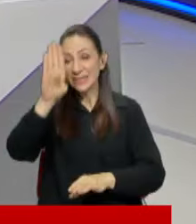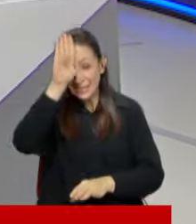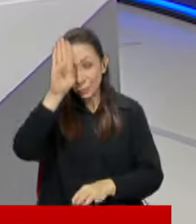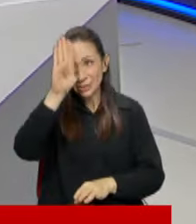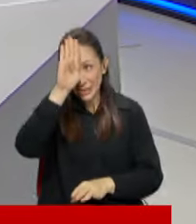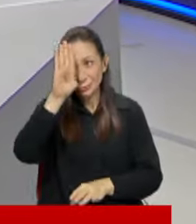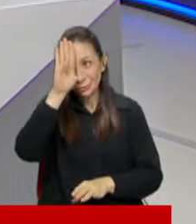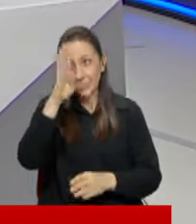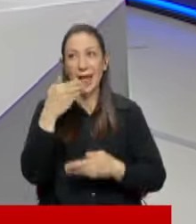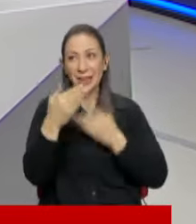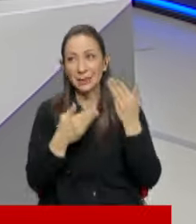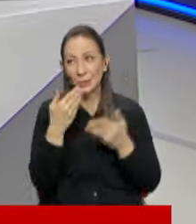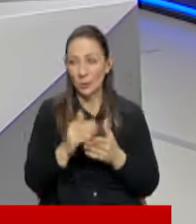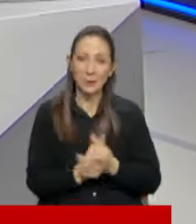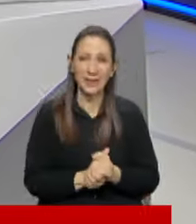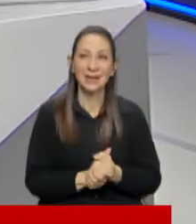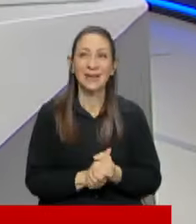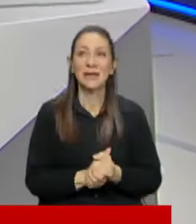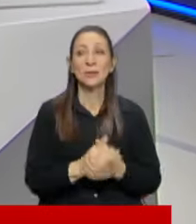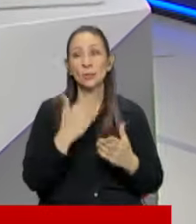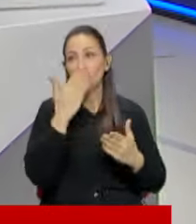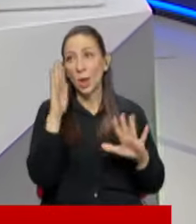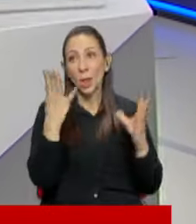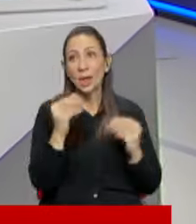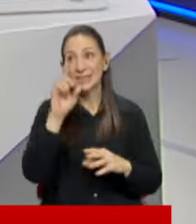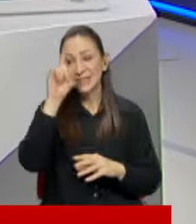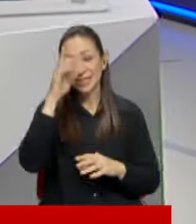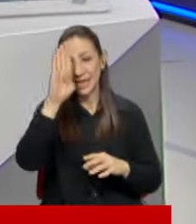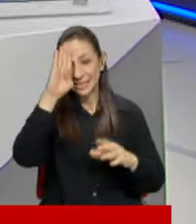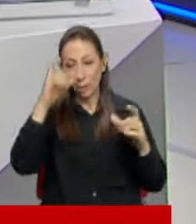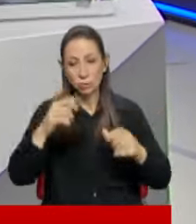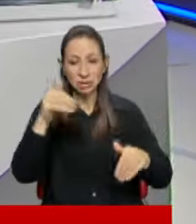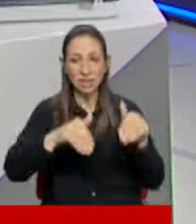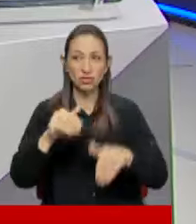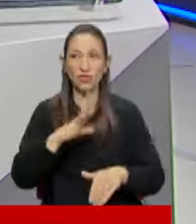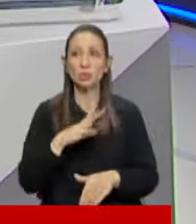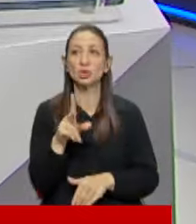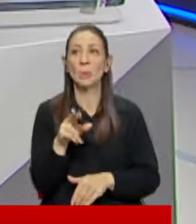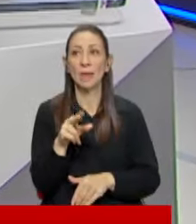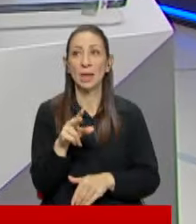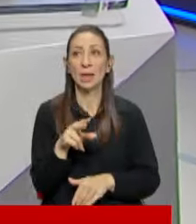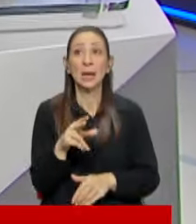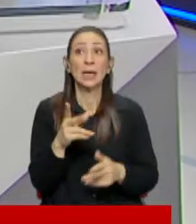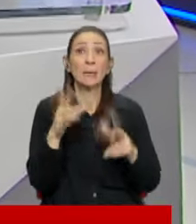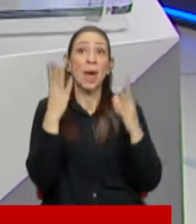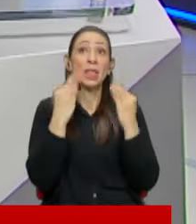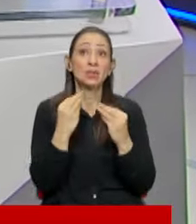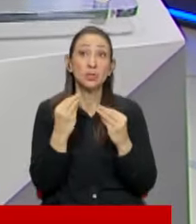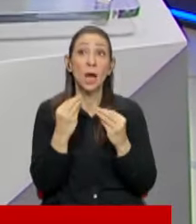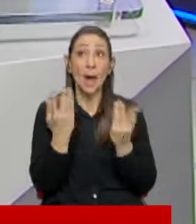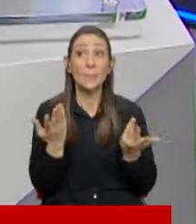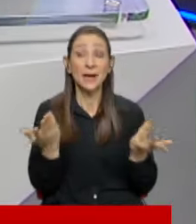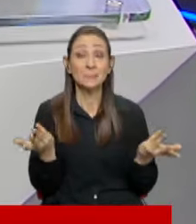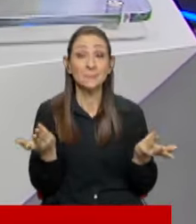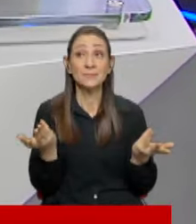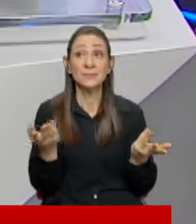bahsediyor, sürekli İstanbul'dan bahsediyor. Doğal olarak sanki sadece İstanbul'daymış gibi seçim gibi anlaşılıyor. Ama